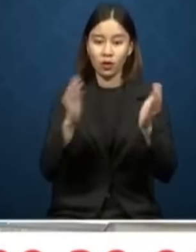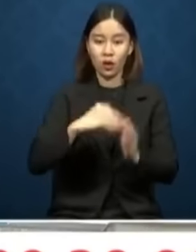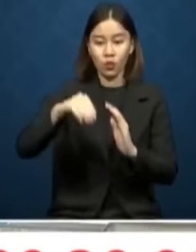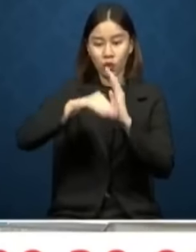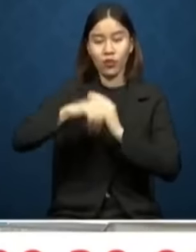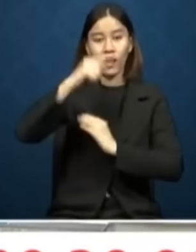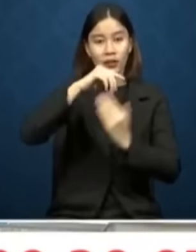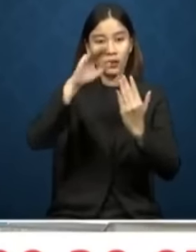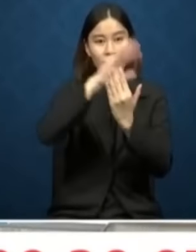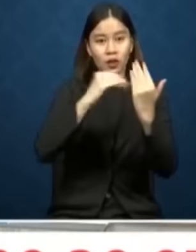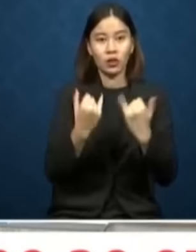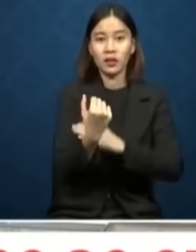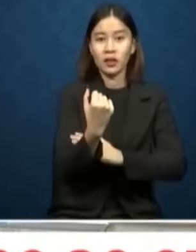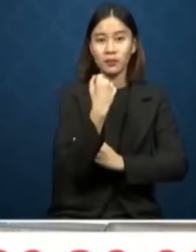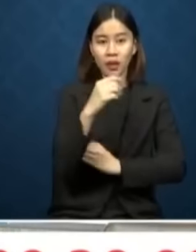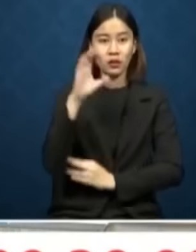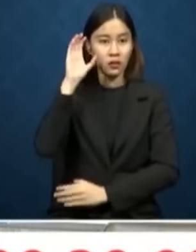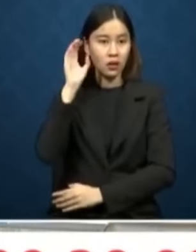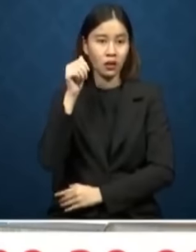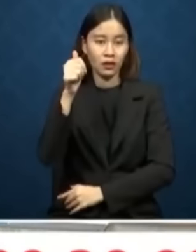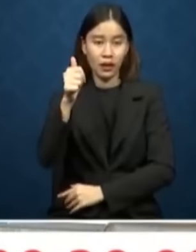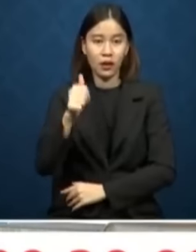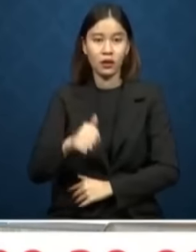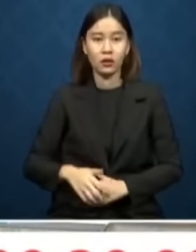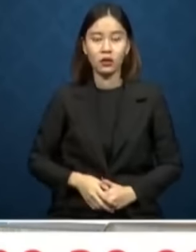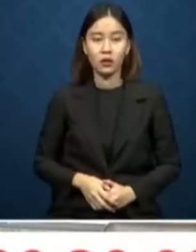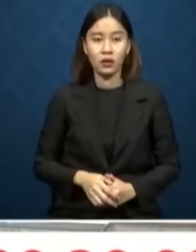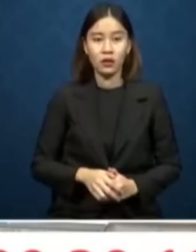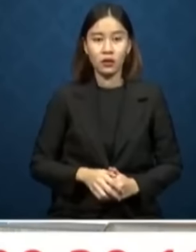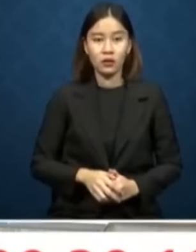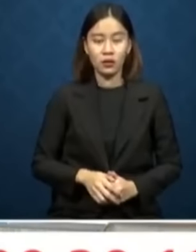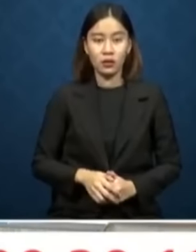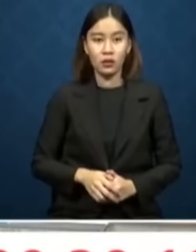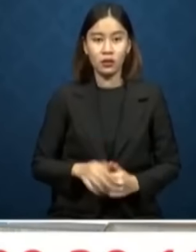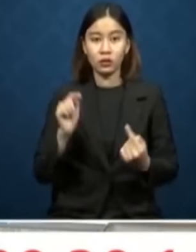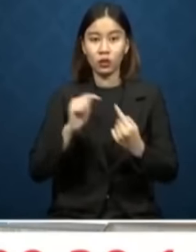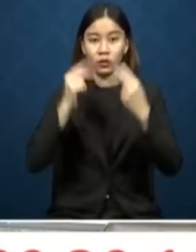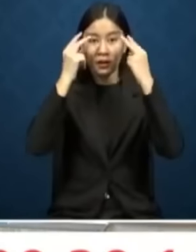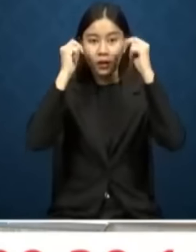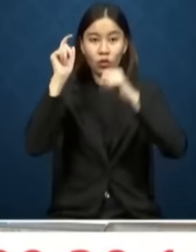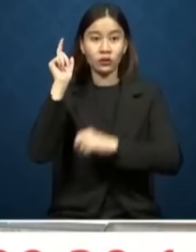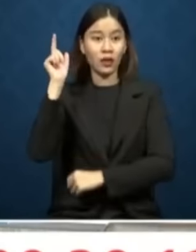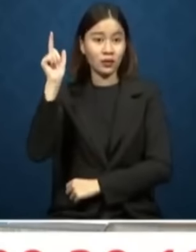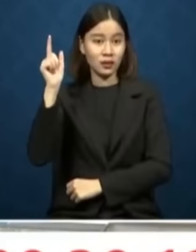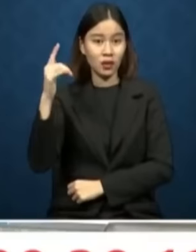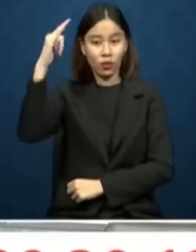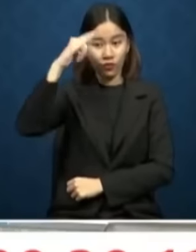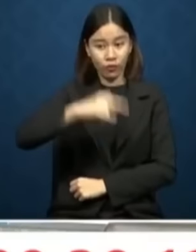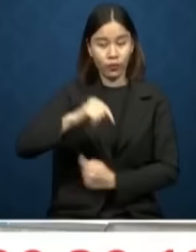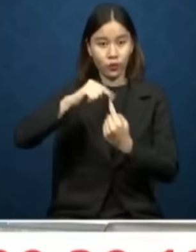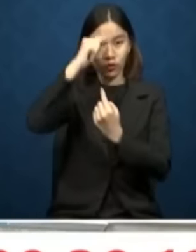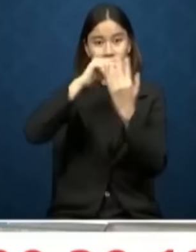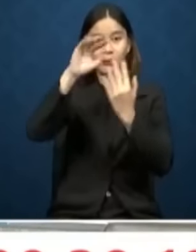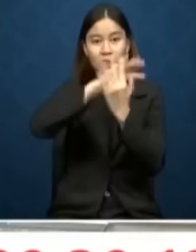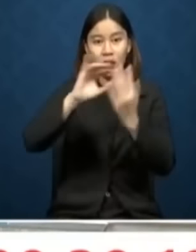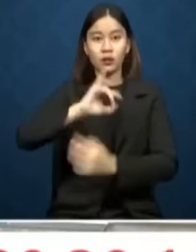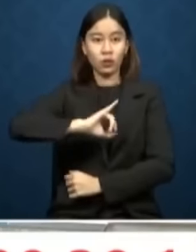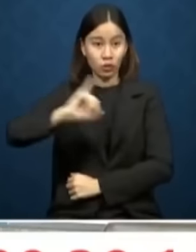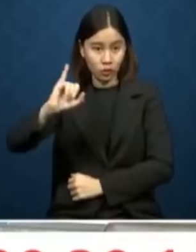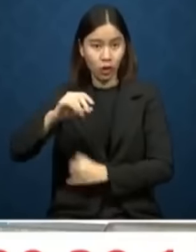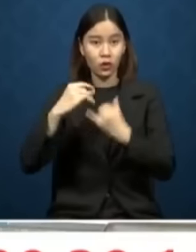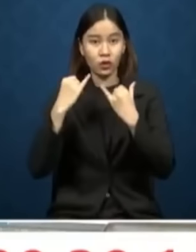ติธรรมไทยยังแข็งแรงยังเชื่อมั่นได้นะครับเพราะฉะนั้นเนี่ยการที่ท่านนายกทักษิณกลับเข้ามาเนี่ยถูกต้องแล้วแล้วท่าน